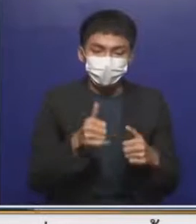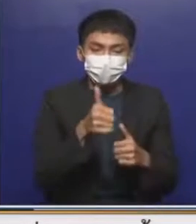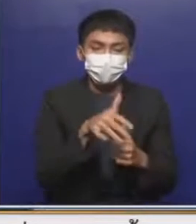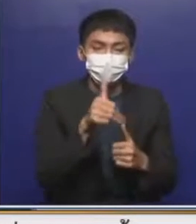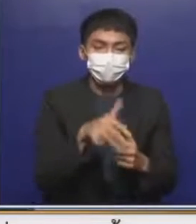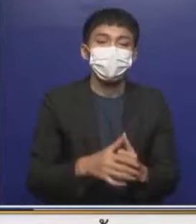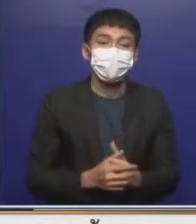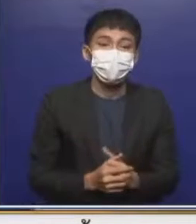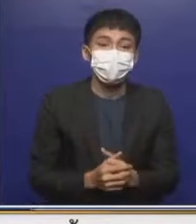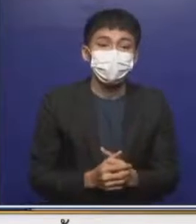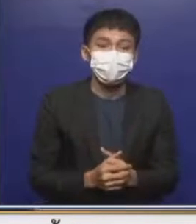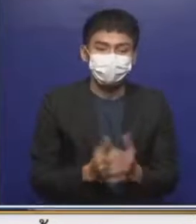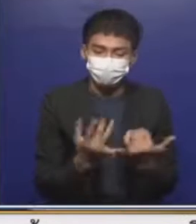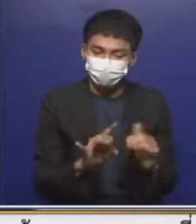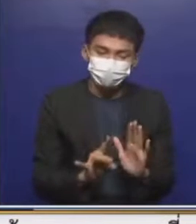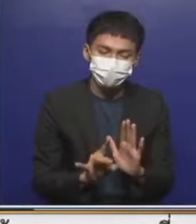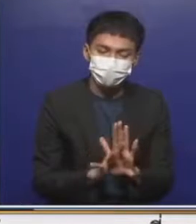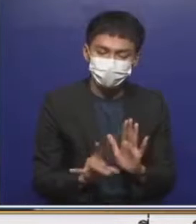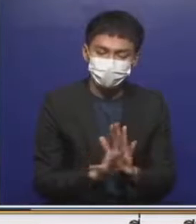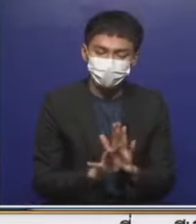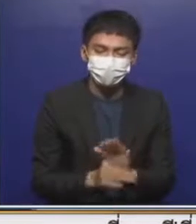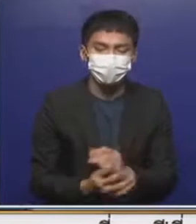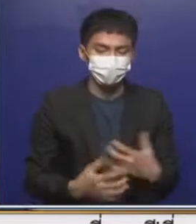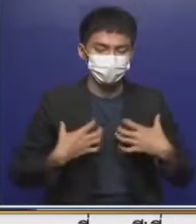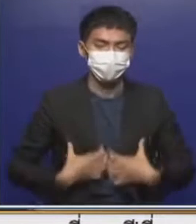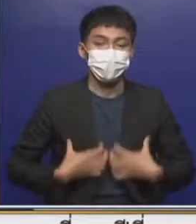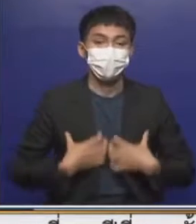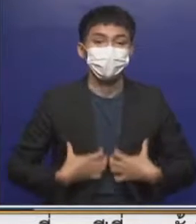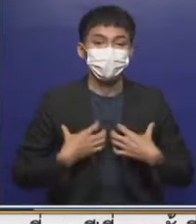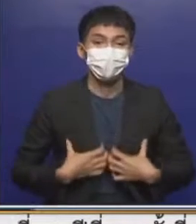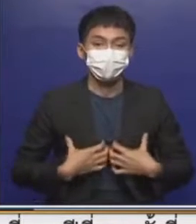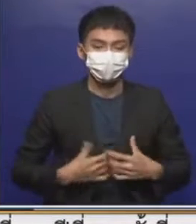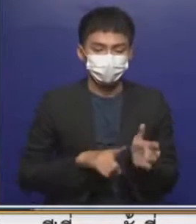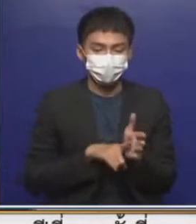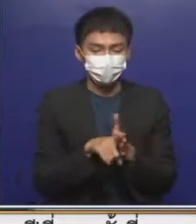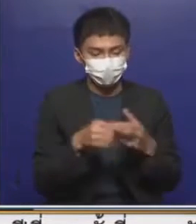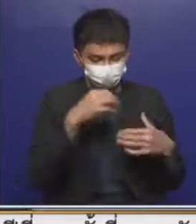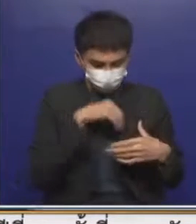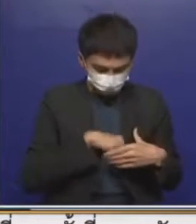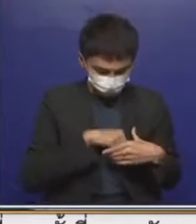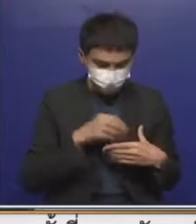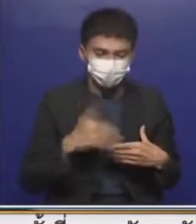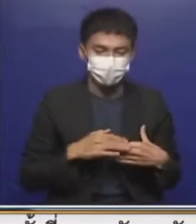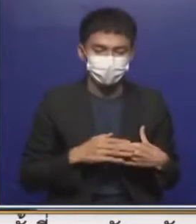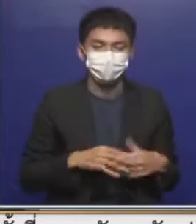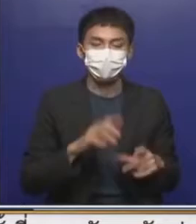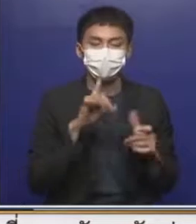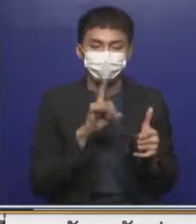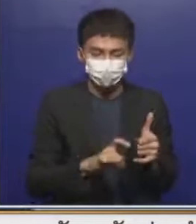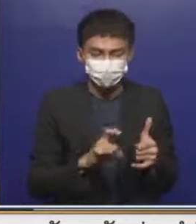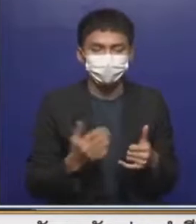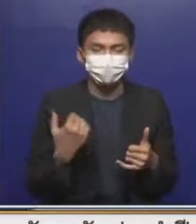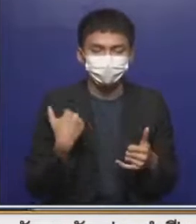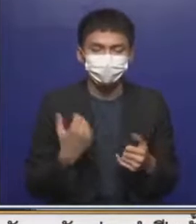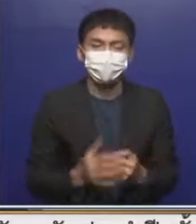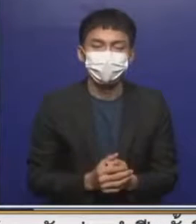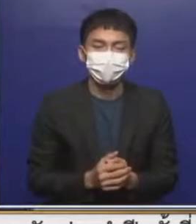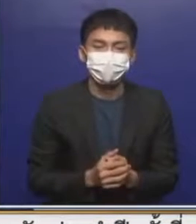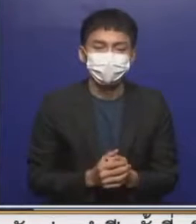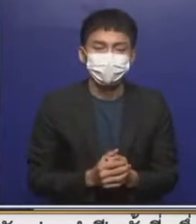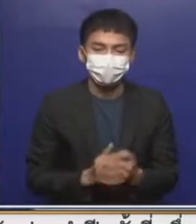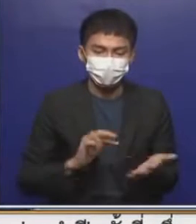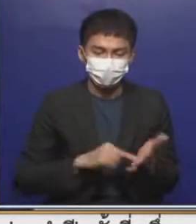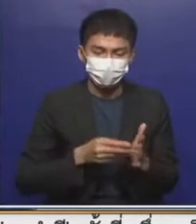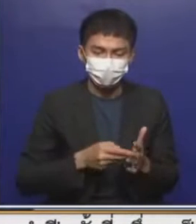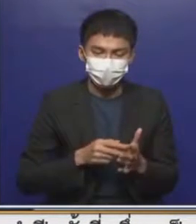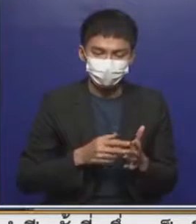สุดไยหลายใวยลดลงตอดและเสียชีวิตในเวลาผัดมาจุดเร่ต้นก็มาจากการตรวทล่าช